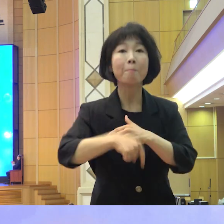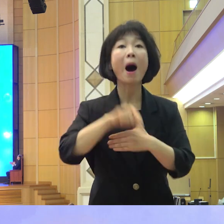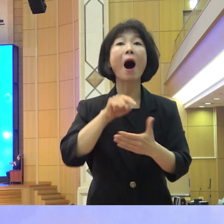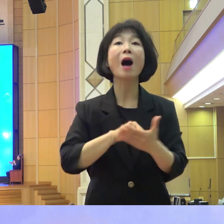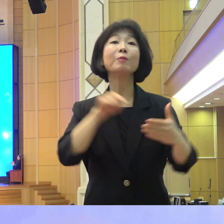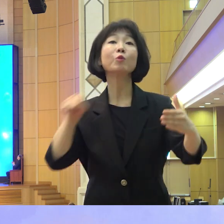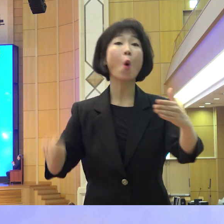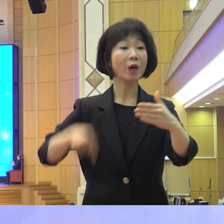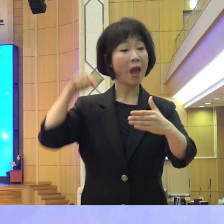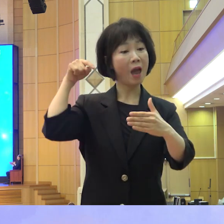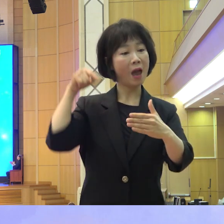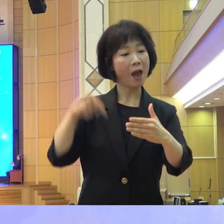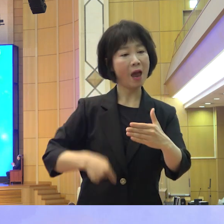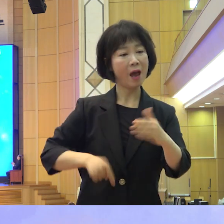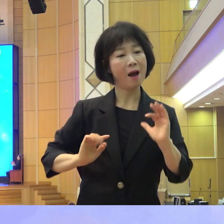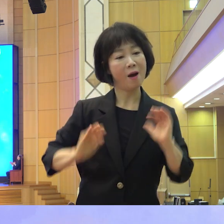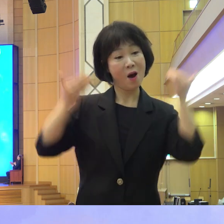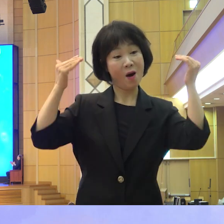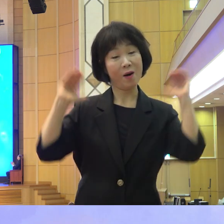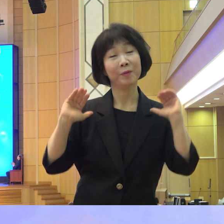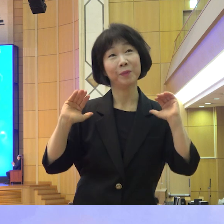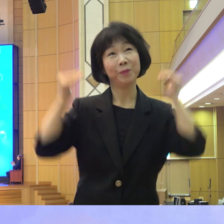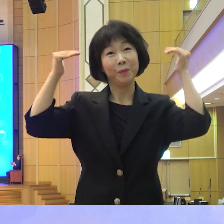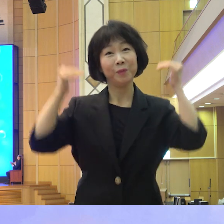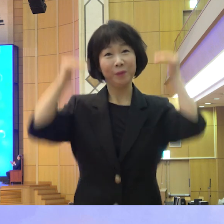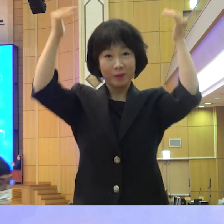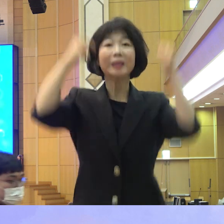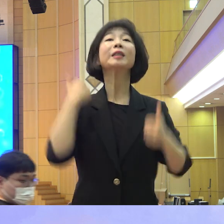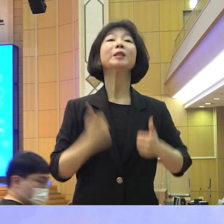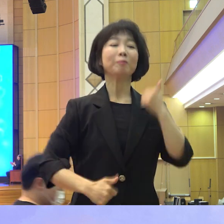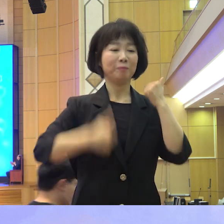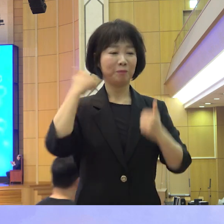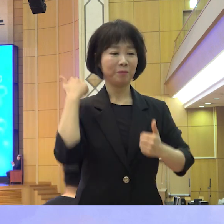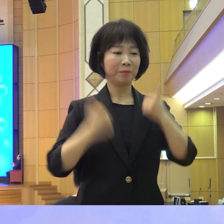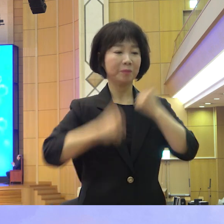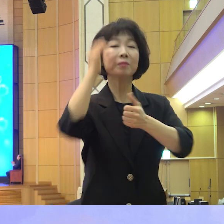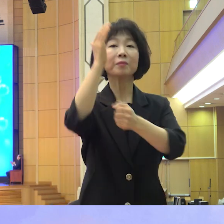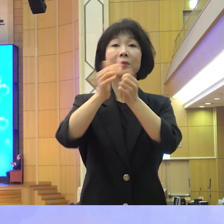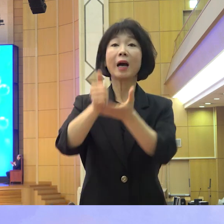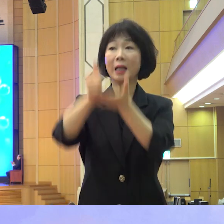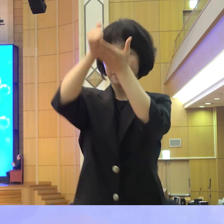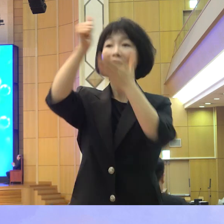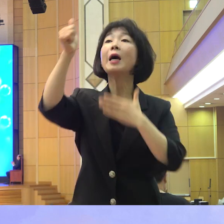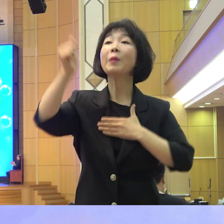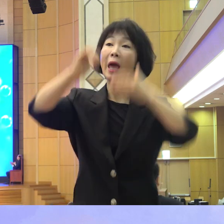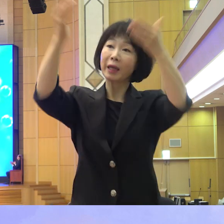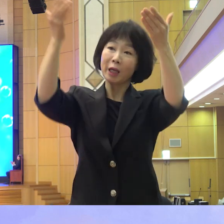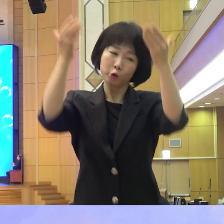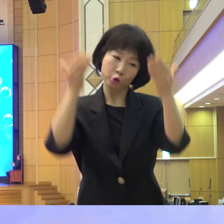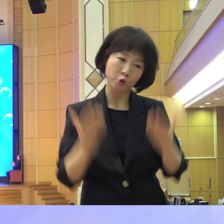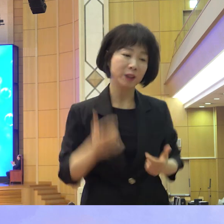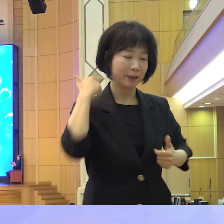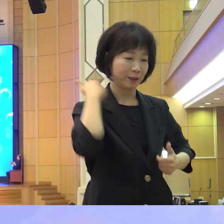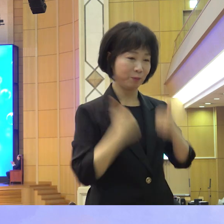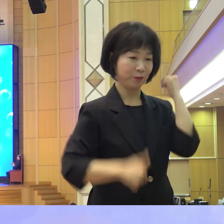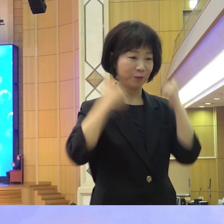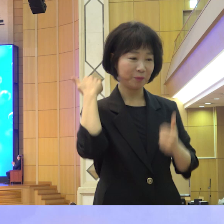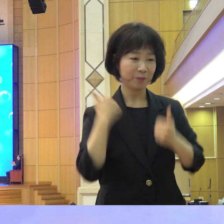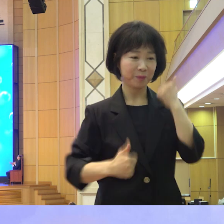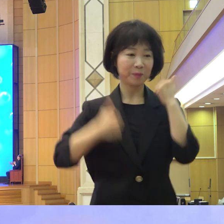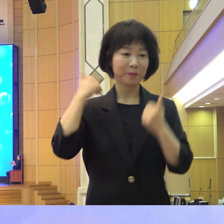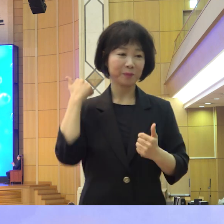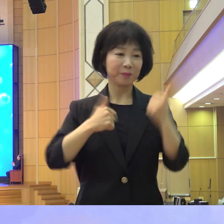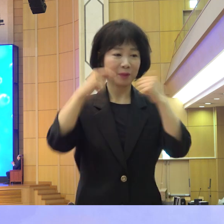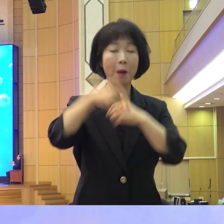다해 마음속에 커져가는 기쁨, 하나님이 내게 주신